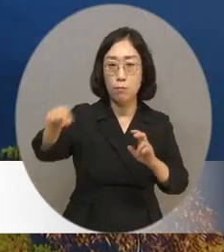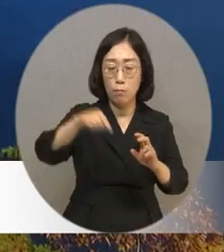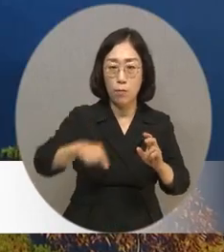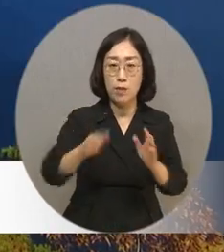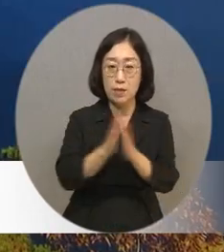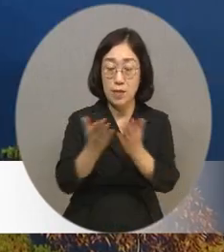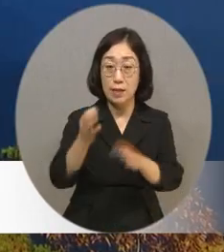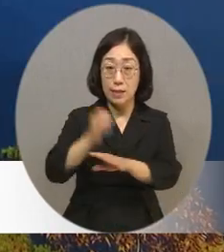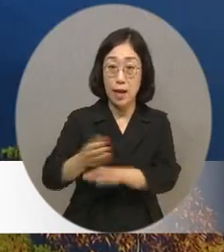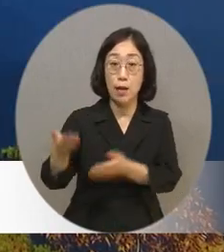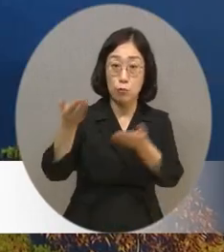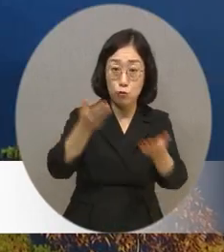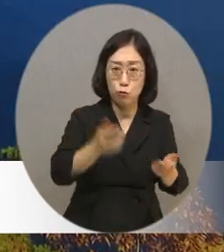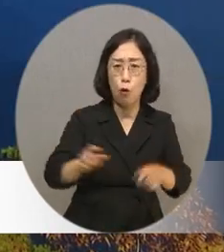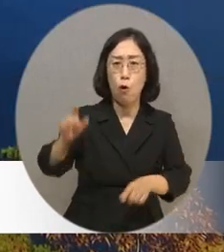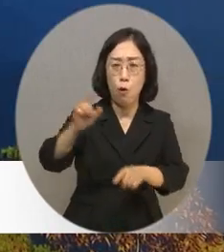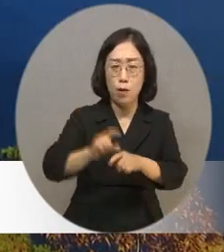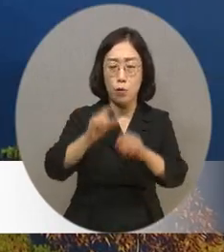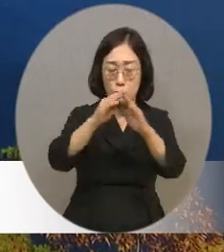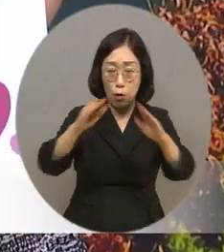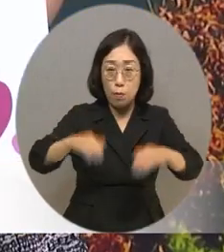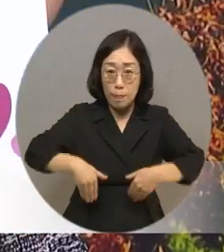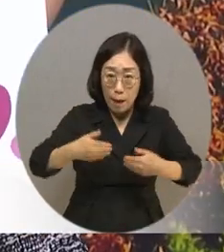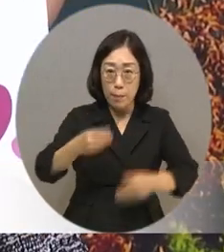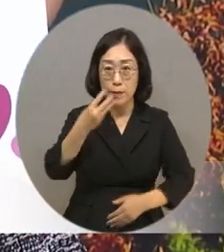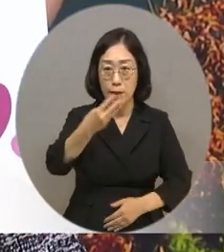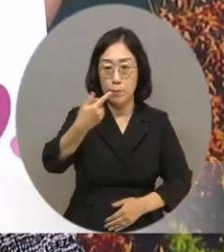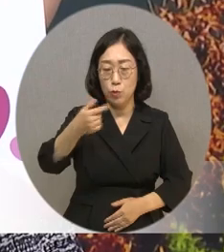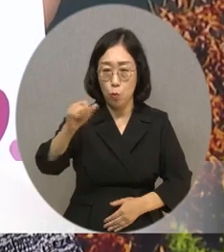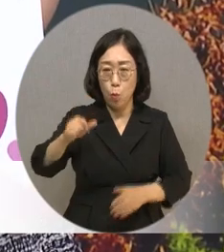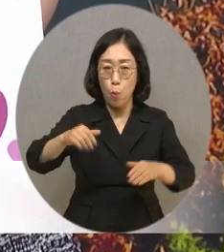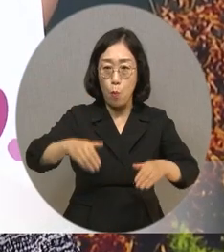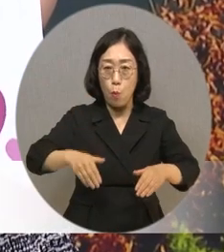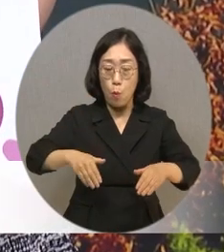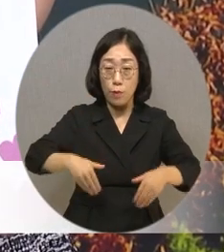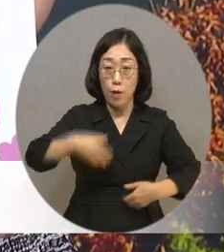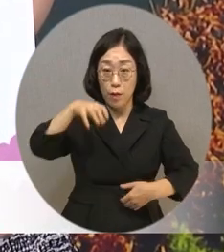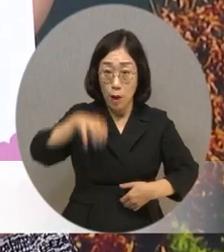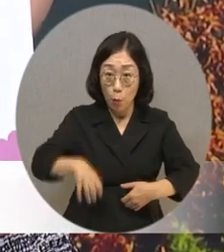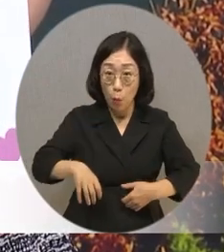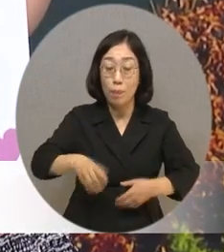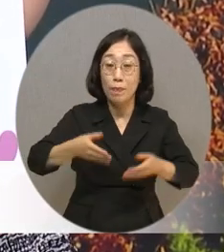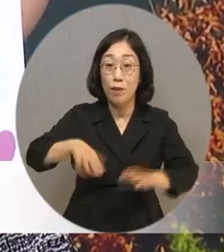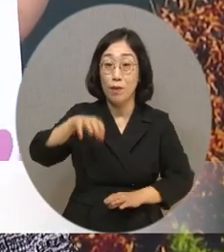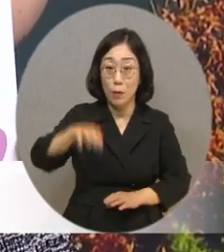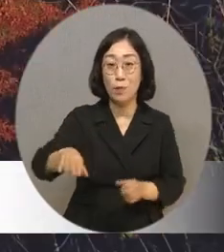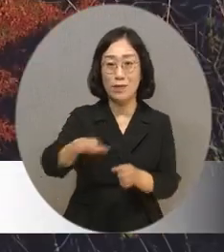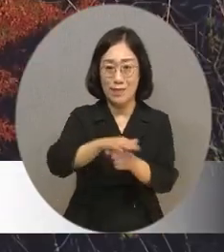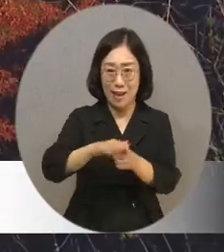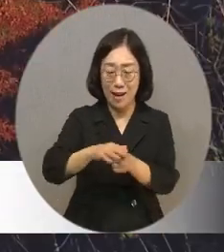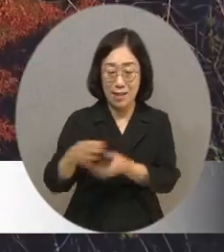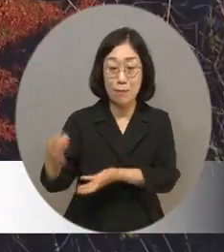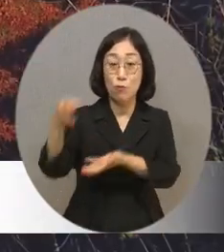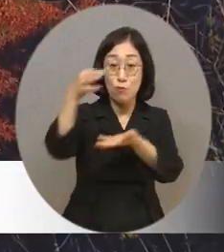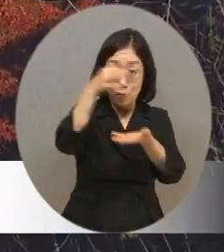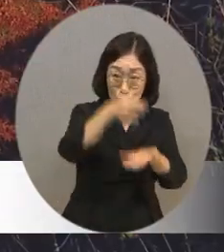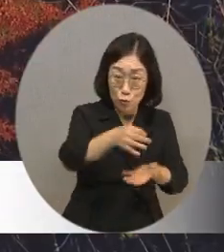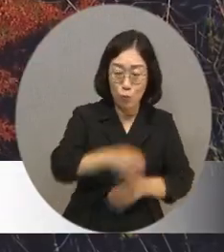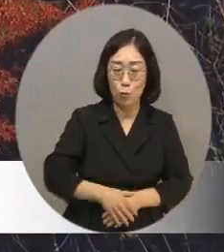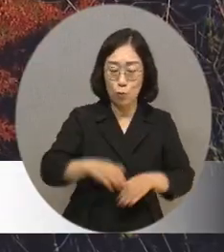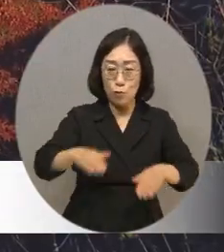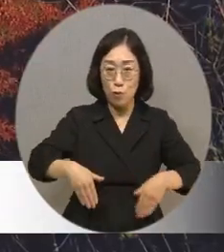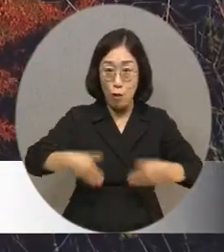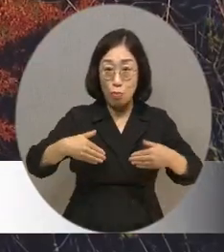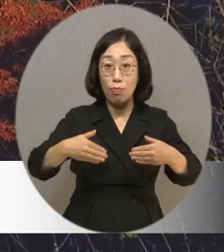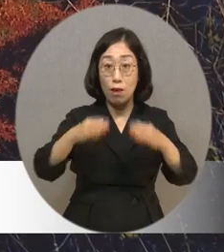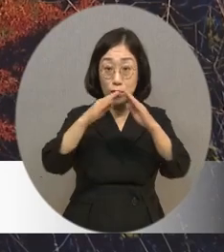기탁뿐만 아니라 전남 365 고향사랑 기부 캠페인 동참을 위한 기부금 기탁과 전남